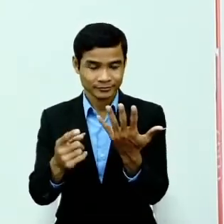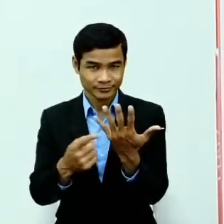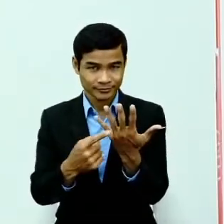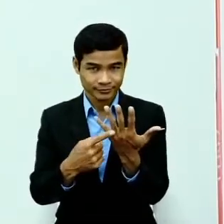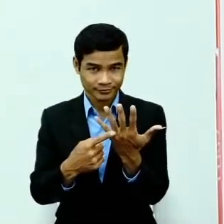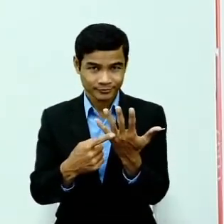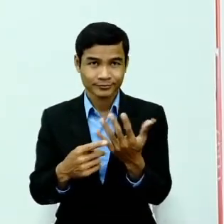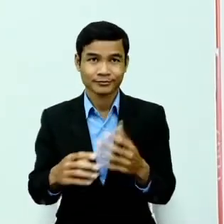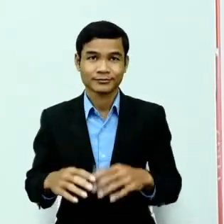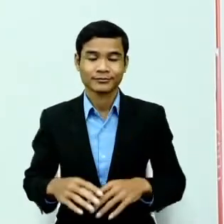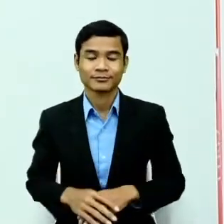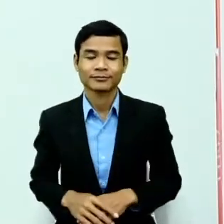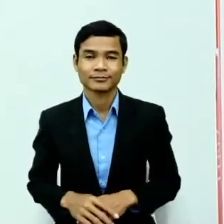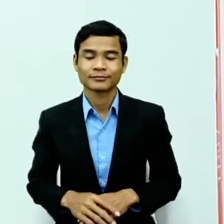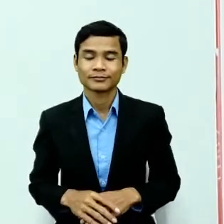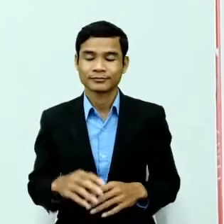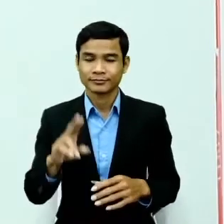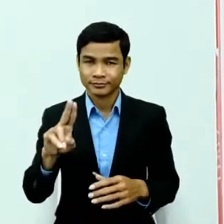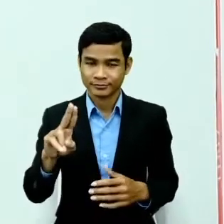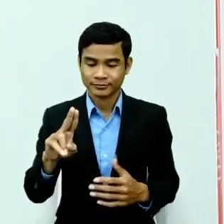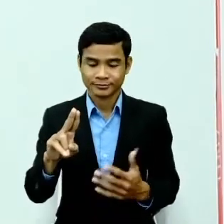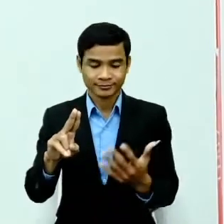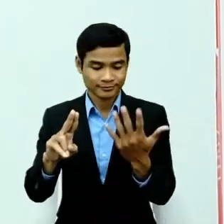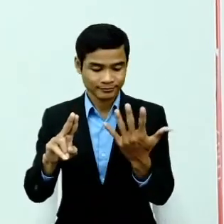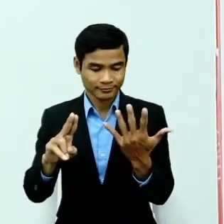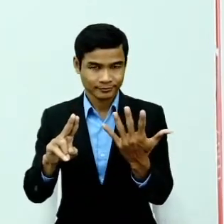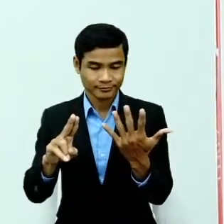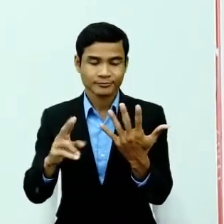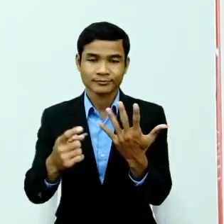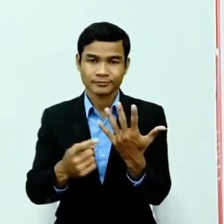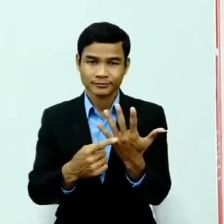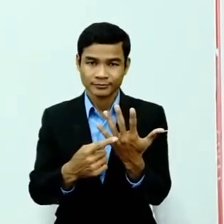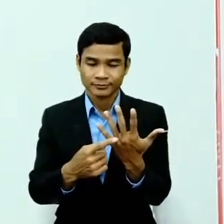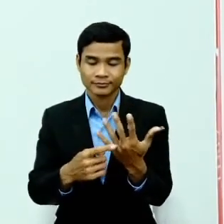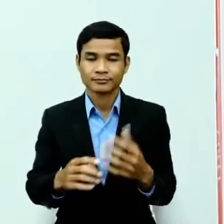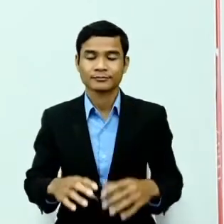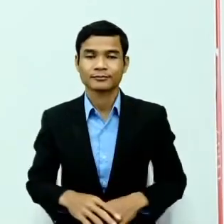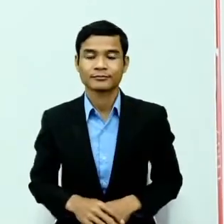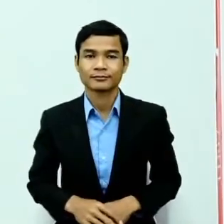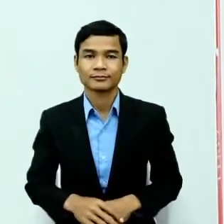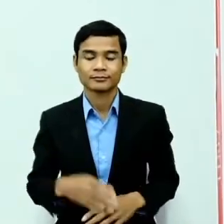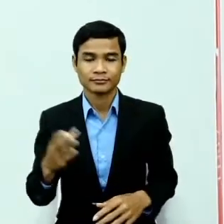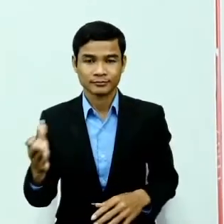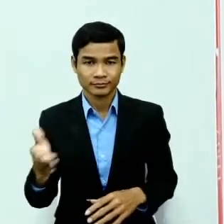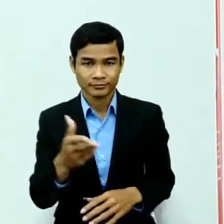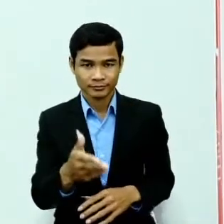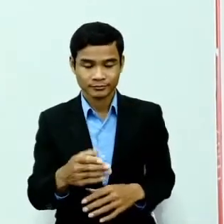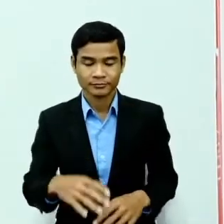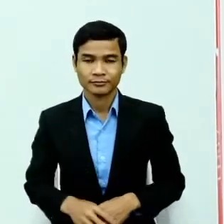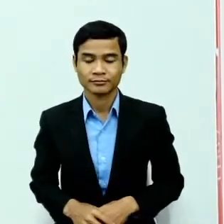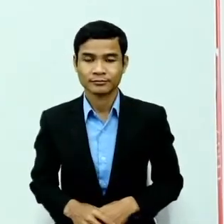ừ ừ ó ừ ừ chà con